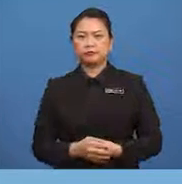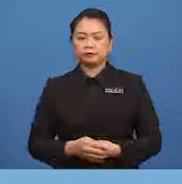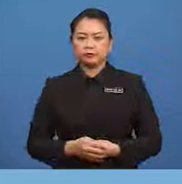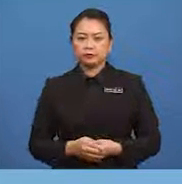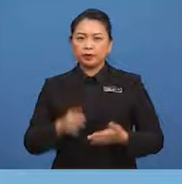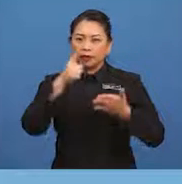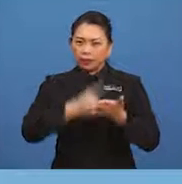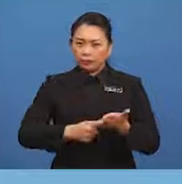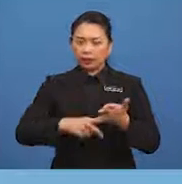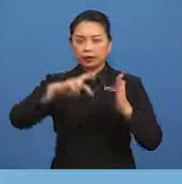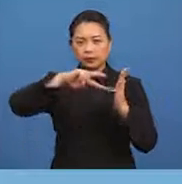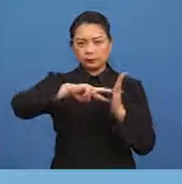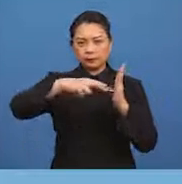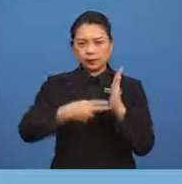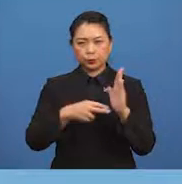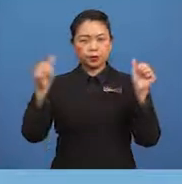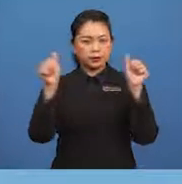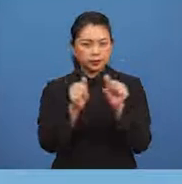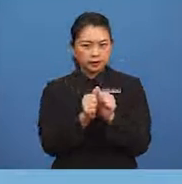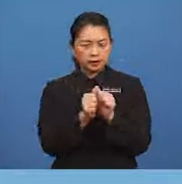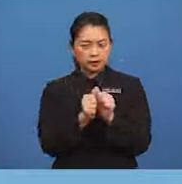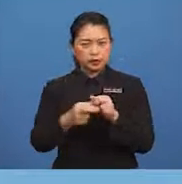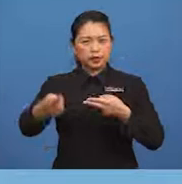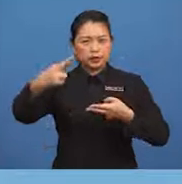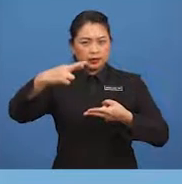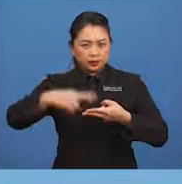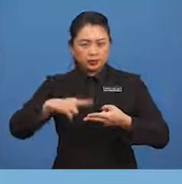Apakah yang dimaksudkan dengan replikasi DNA?